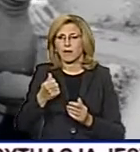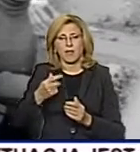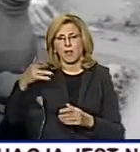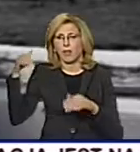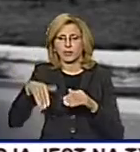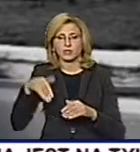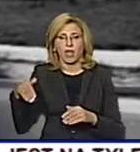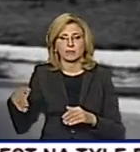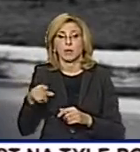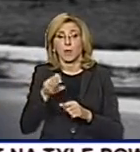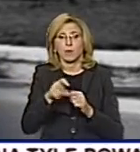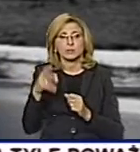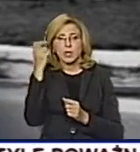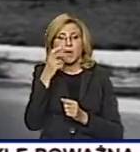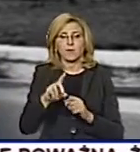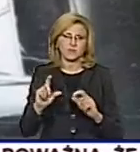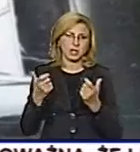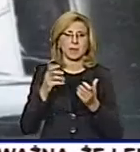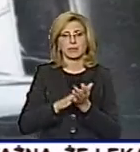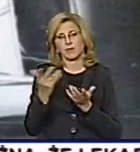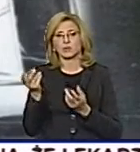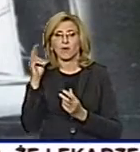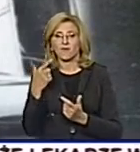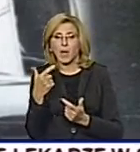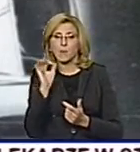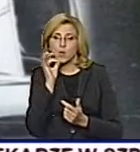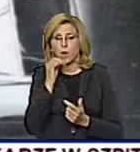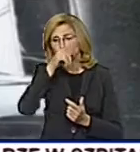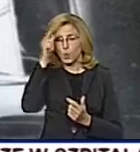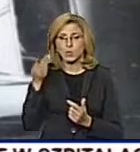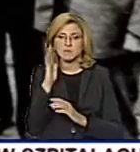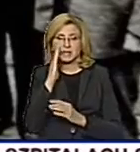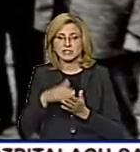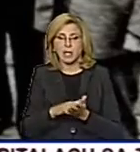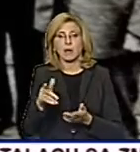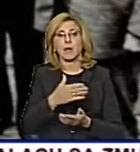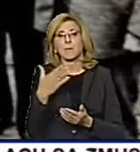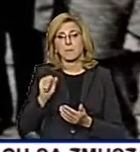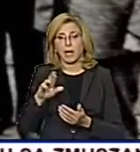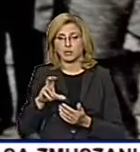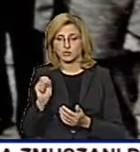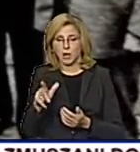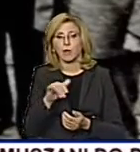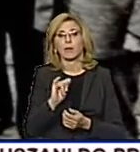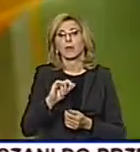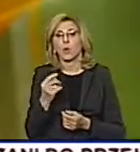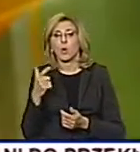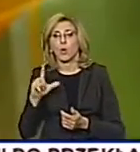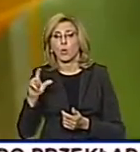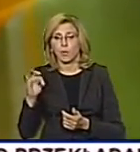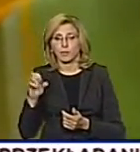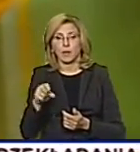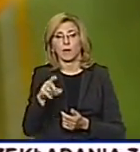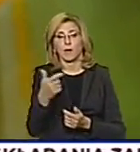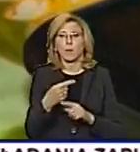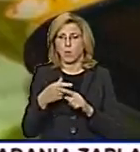a wszystko zaczęło się od przypadkowej inicjatywy dwóch młodych sieradzan, Sylwestra Marczaka i Bartłomieja Luta.